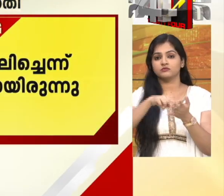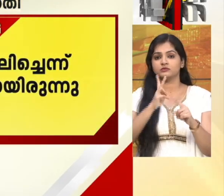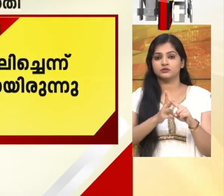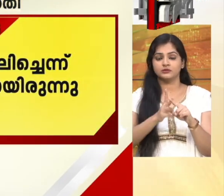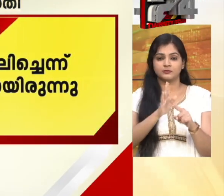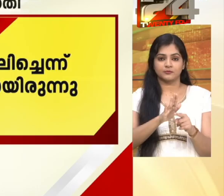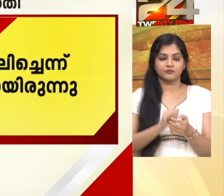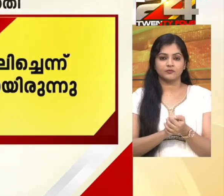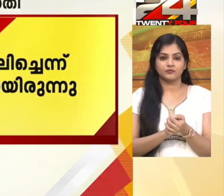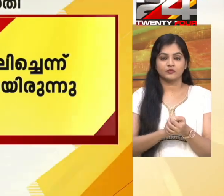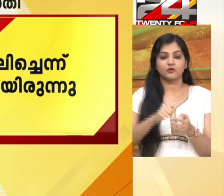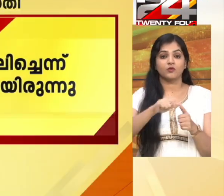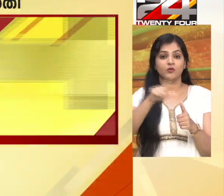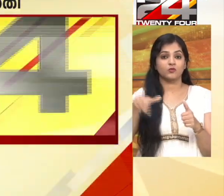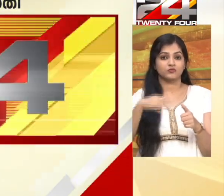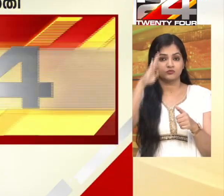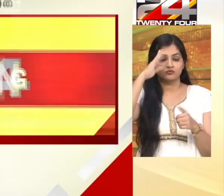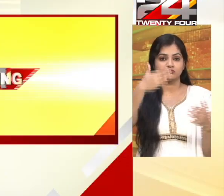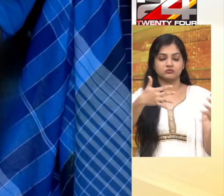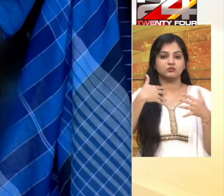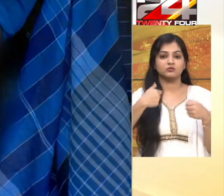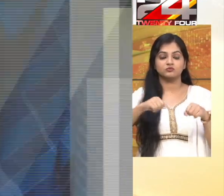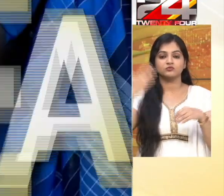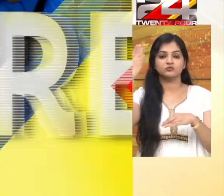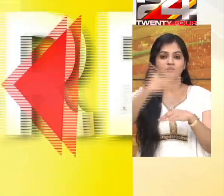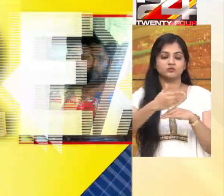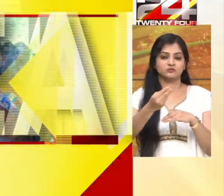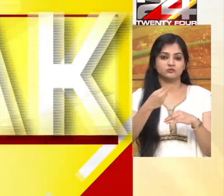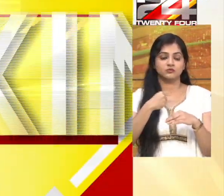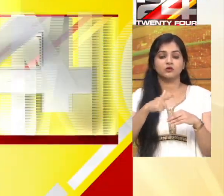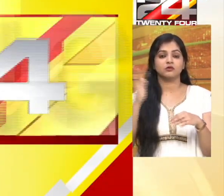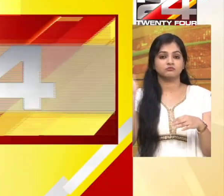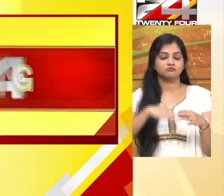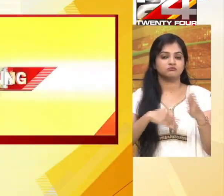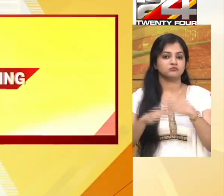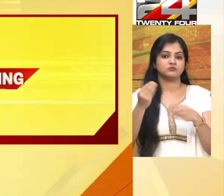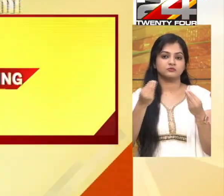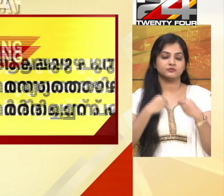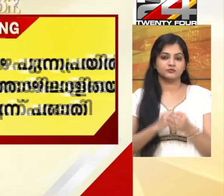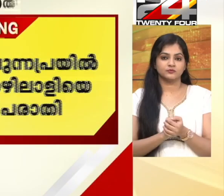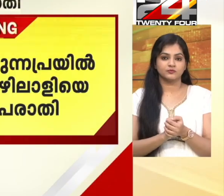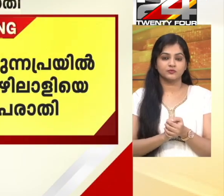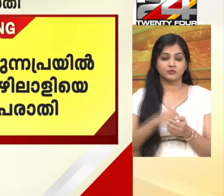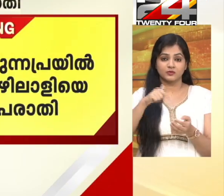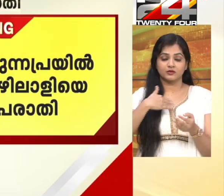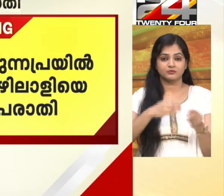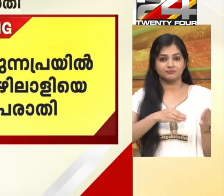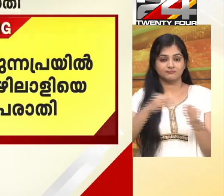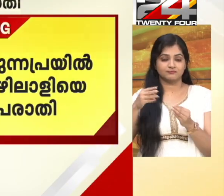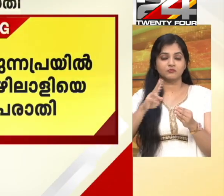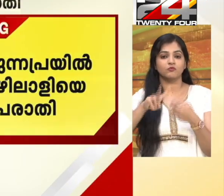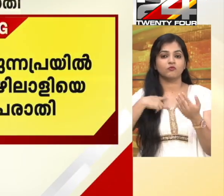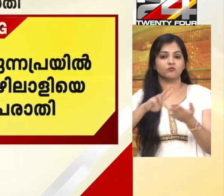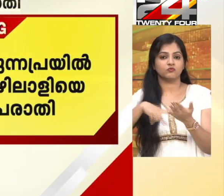തന്നെ നിൽപ്പുണ്ടായിരുന്നു ഇവരെല്ലാം കൂടെ കയറി ഫ്രണ്ടി വന്നു വണ്ടിക്ക് ഫ്രണ്ടി വന്നിട്ട് വണ്ടിയുടെ ഫ്രണ്ടി ഇട്ട് അടിക്കുകയും എനിക്കിട്ട് അടിക്കുകയും ചെയ്തു ഞാൻ അവിടുന്ന് കുറച്ചുകൂടെ നീങ്ങി അങ്ങോട്ട് മാറി